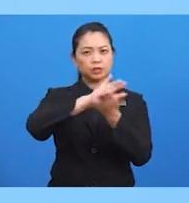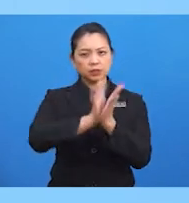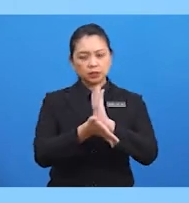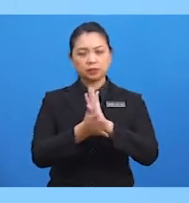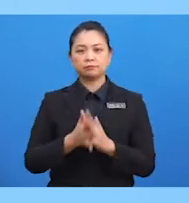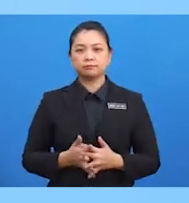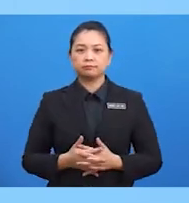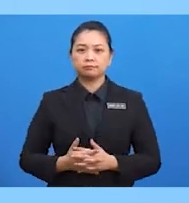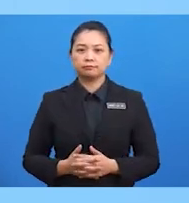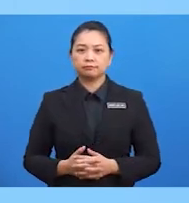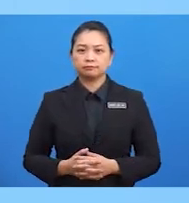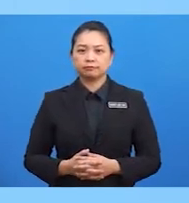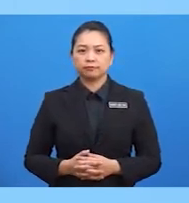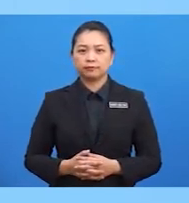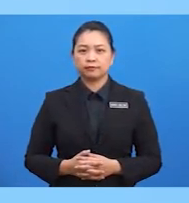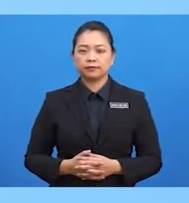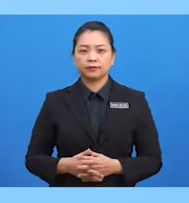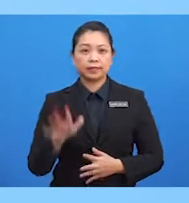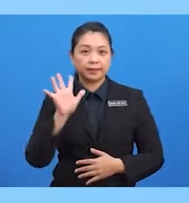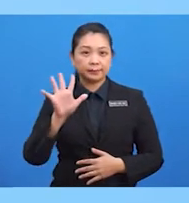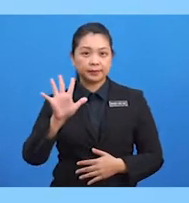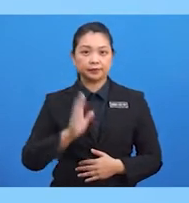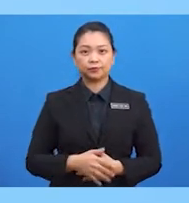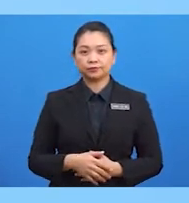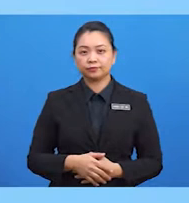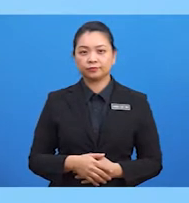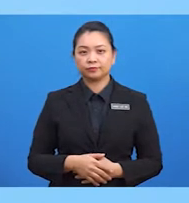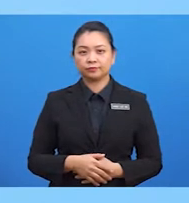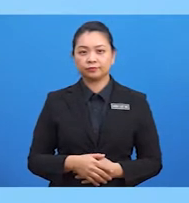jadi. Soalan terakhir.